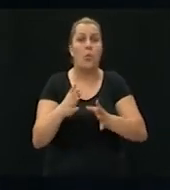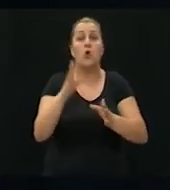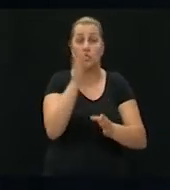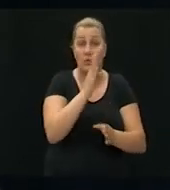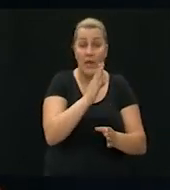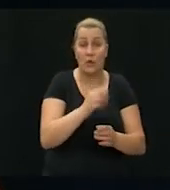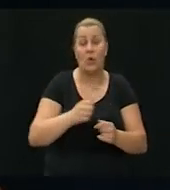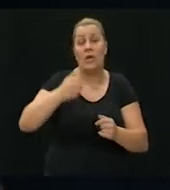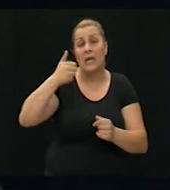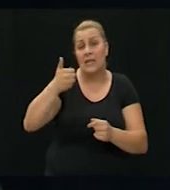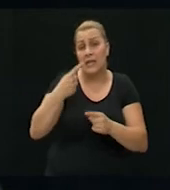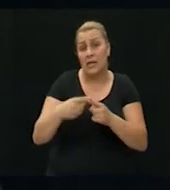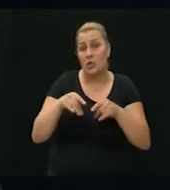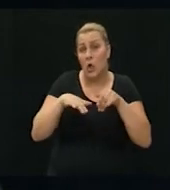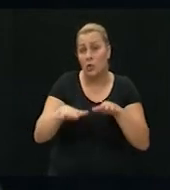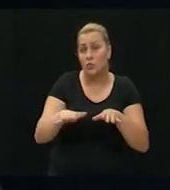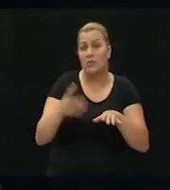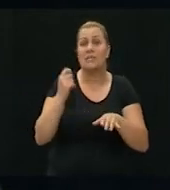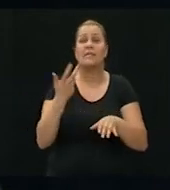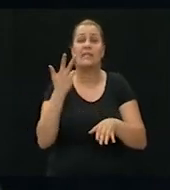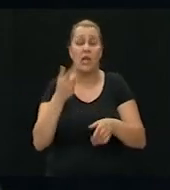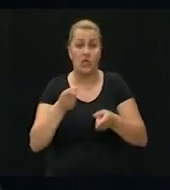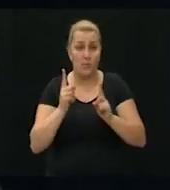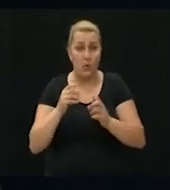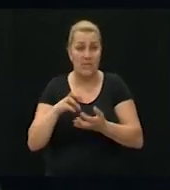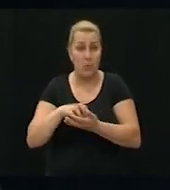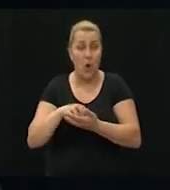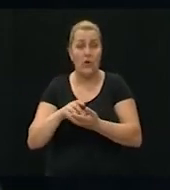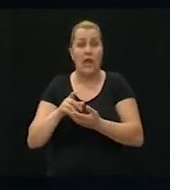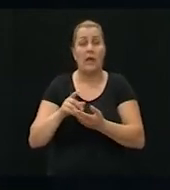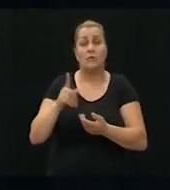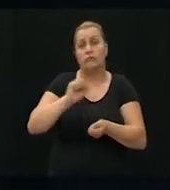Jedna određena grupa naših ljudi koji su iz Treće Imotske bojne krenuli na odmor,